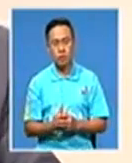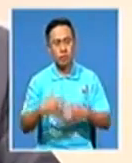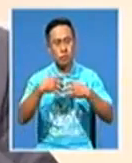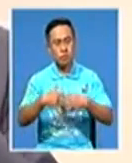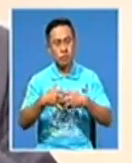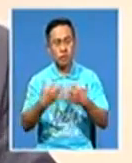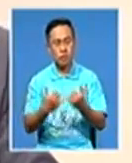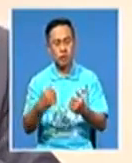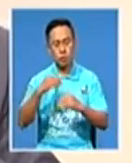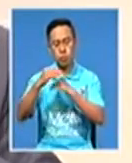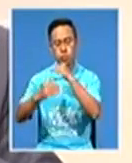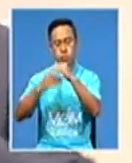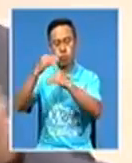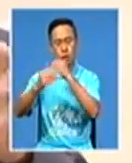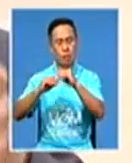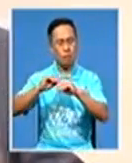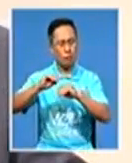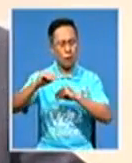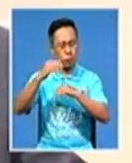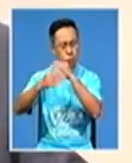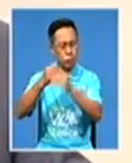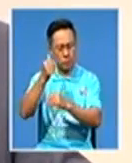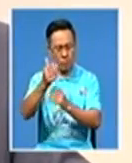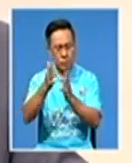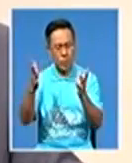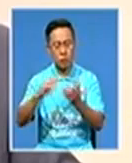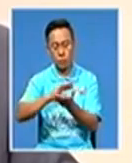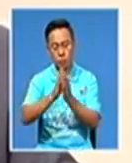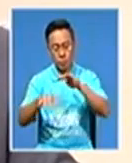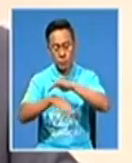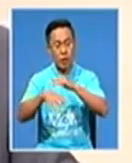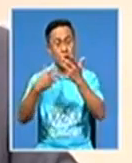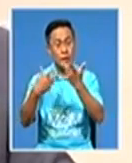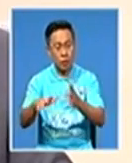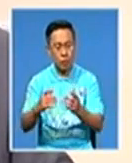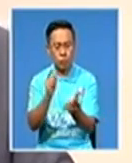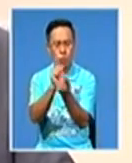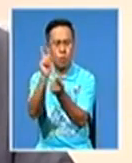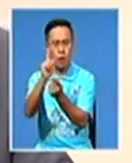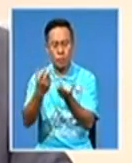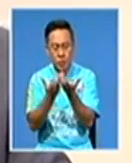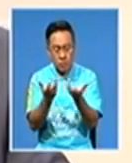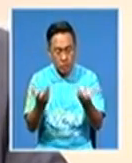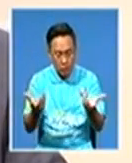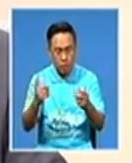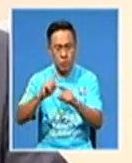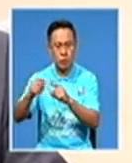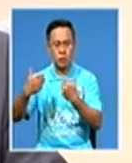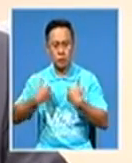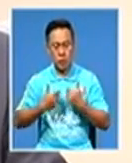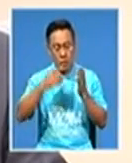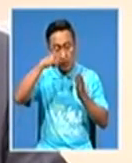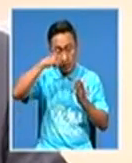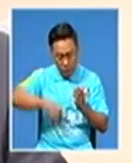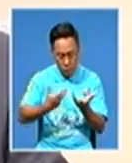เนี่ยยังไปได้อีกไกลพอเราปรับฐานตัวนี้แล้วปรากฏเราพบว่ามันมีสินค้าบางตัวซึ่งเรามีทรัพย